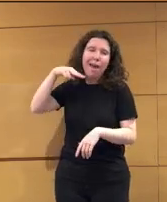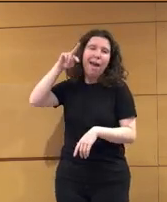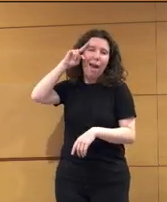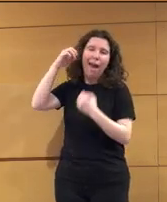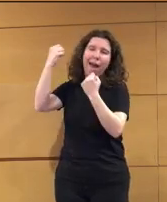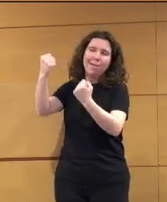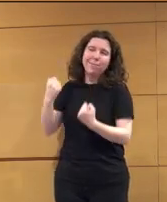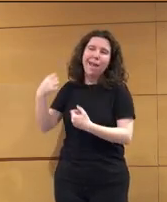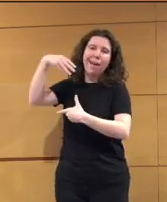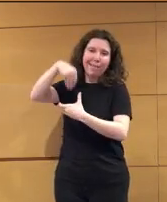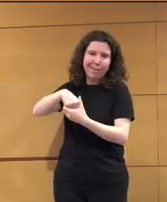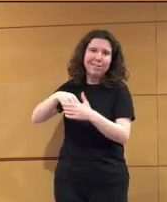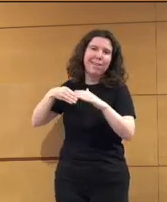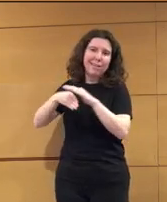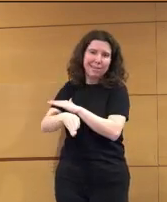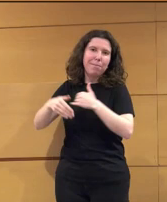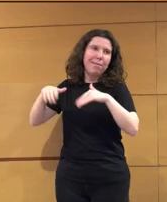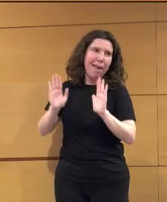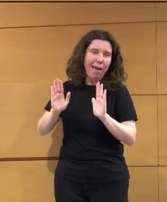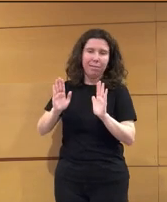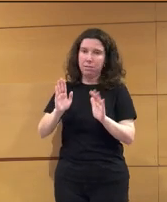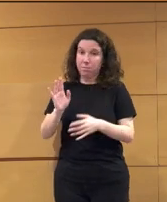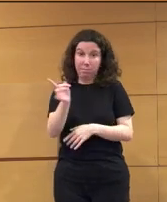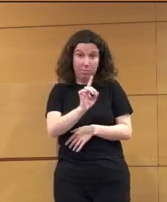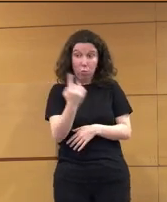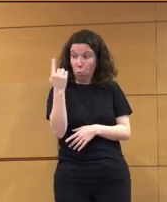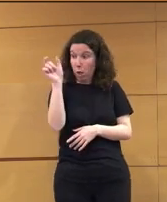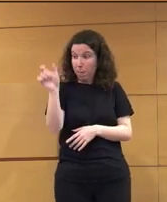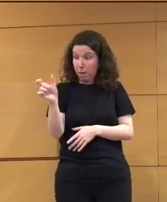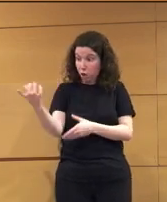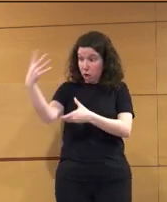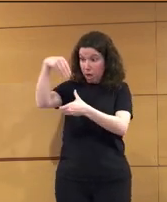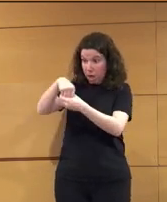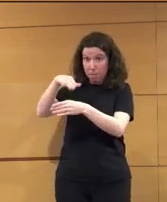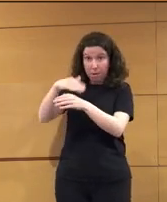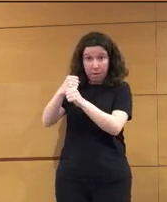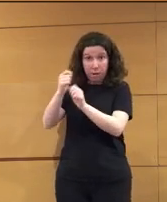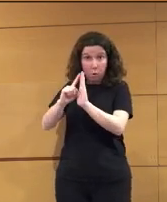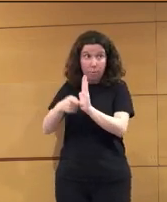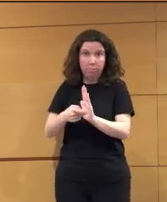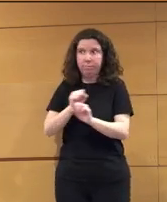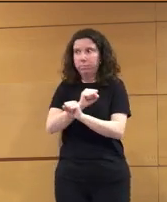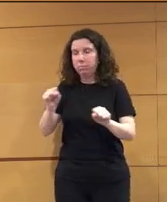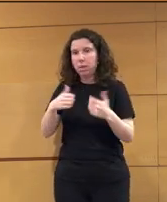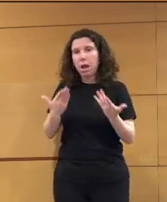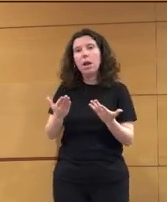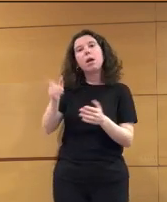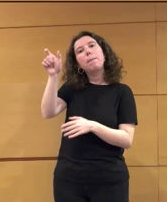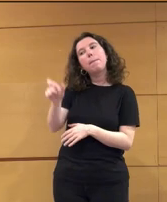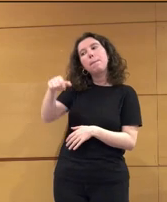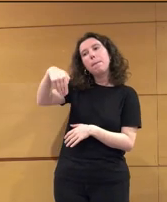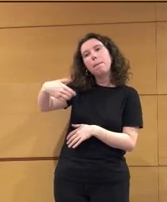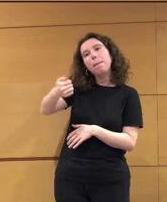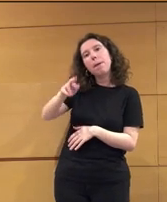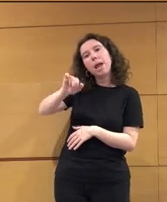deies... un percentatge d'una persona, o sigui, per fer tota la tasca. Ara tenim a la Marina que es dedica més,